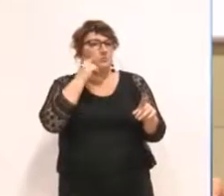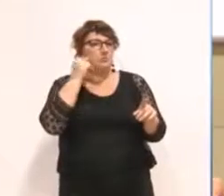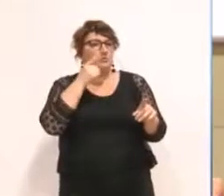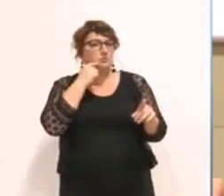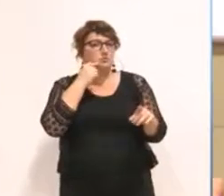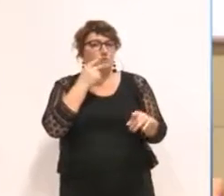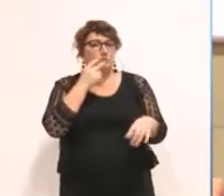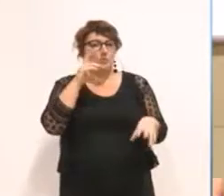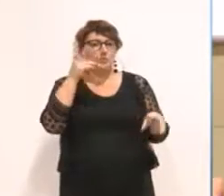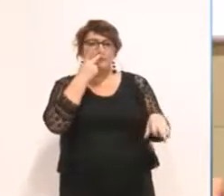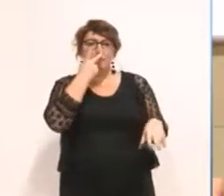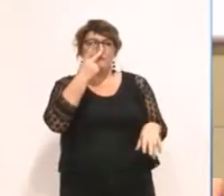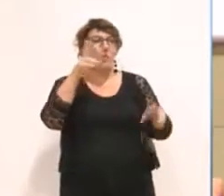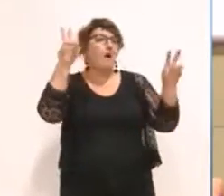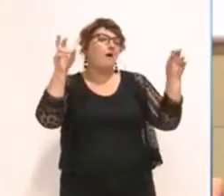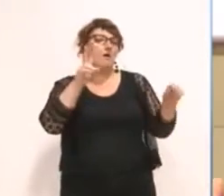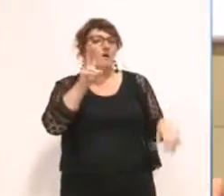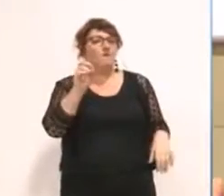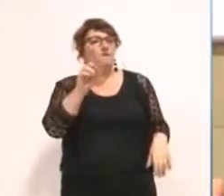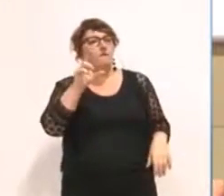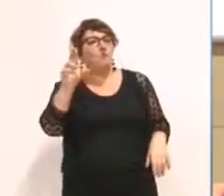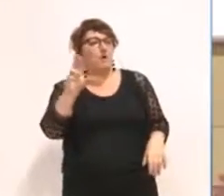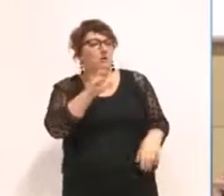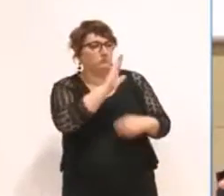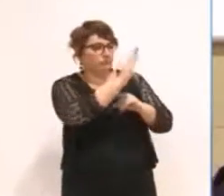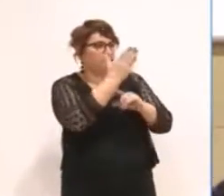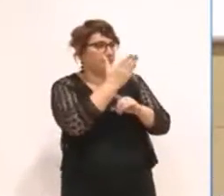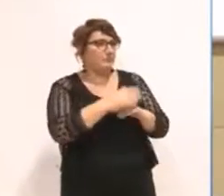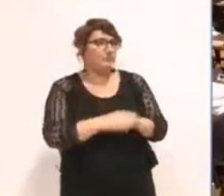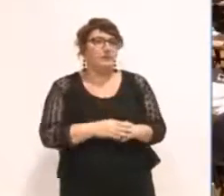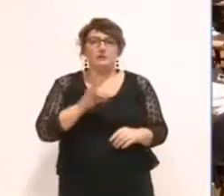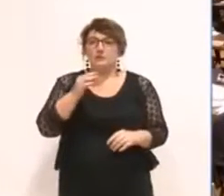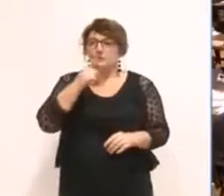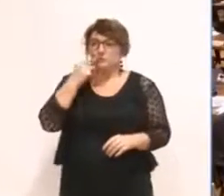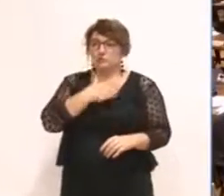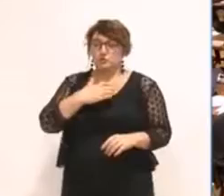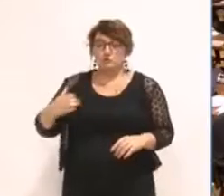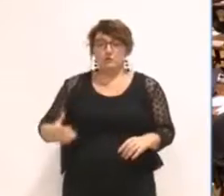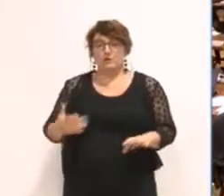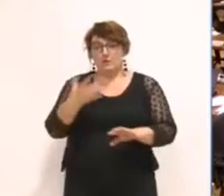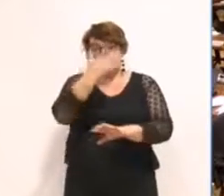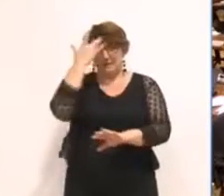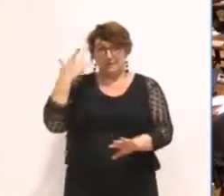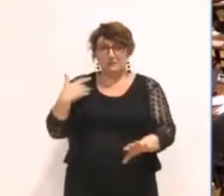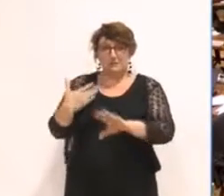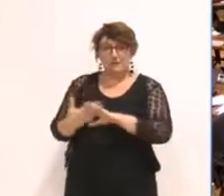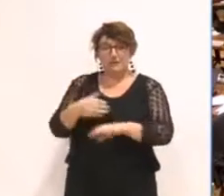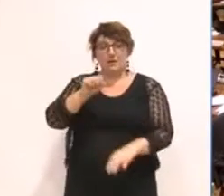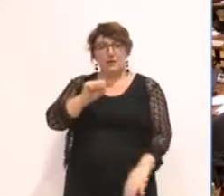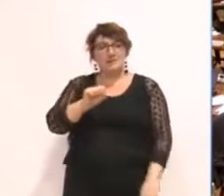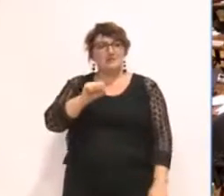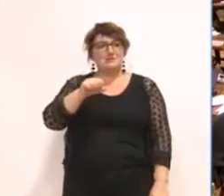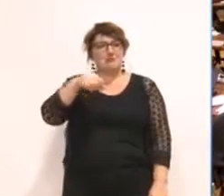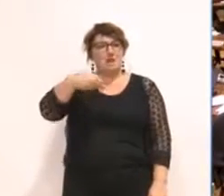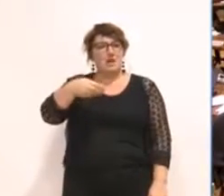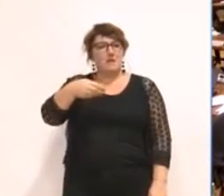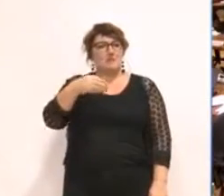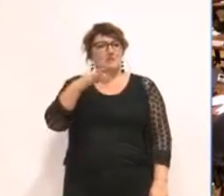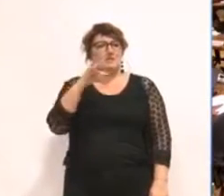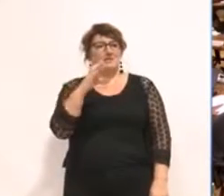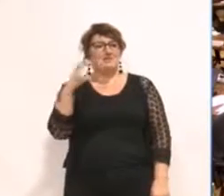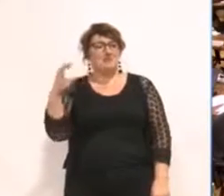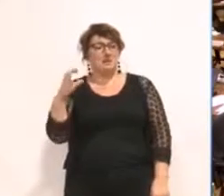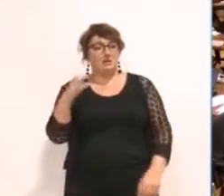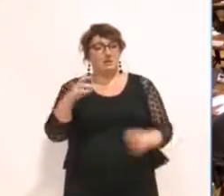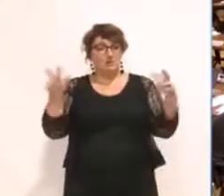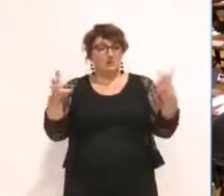Voire. Oui, Monsieur le maire, au cours de l'été, le SMTC a augmenté ses tarifs en moyenne de 3,3%, soit 3